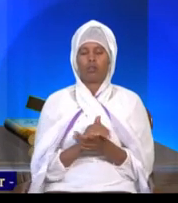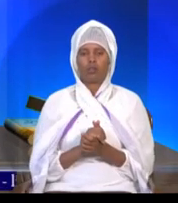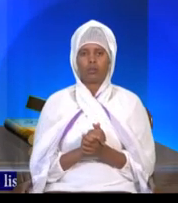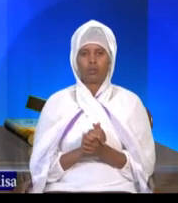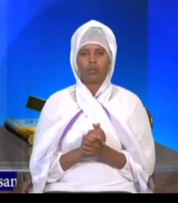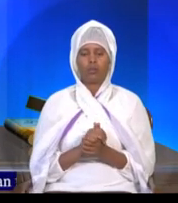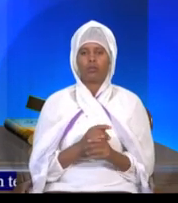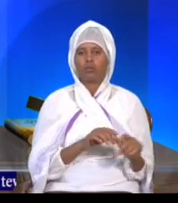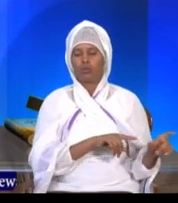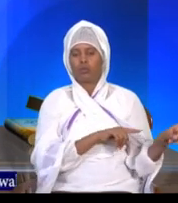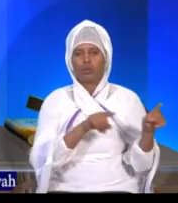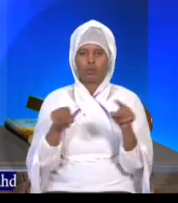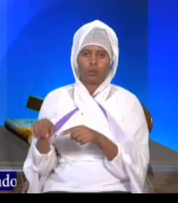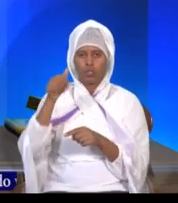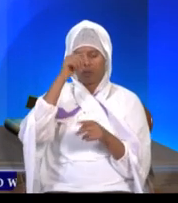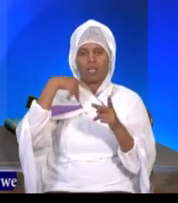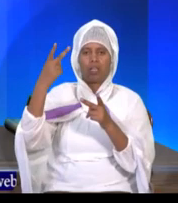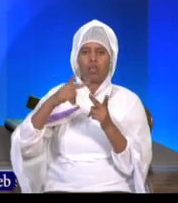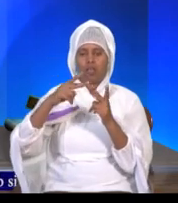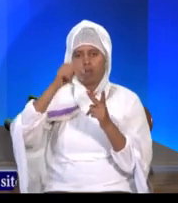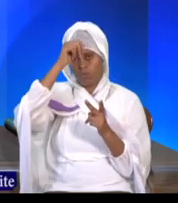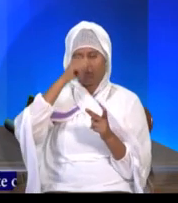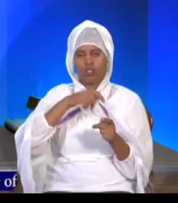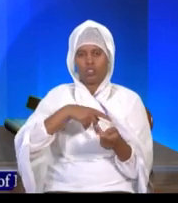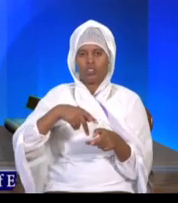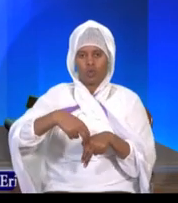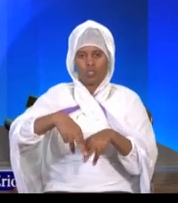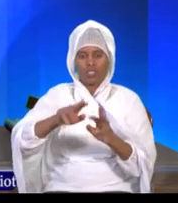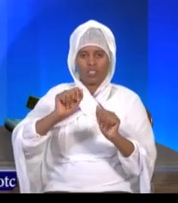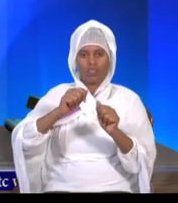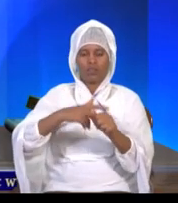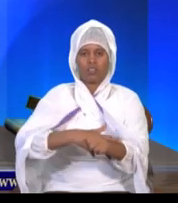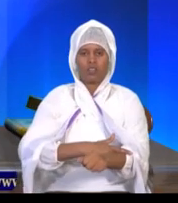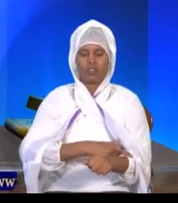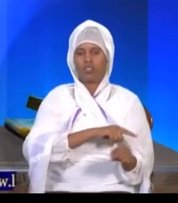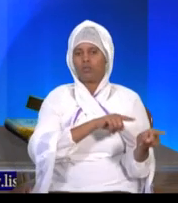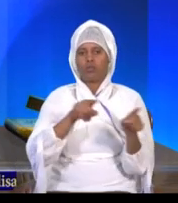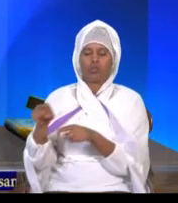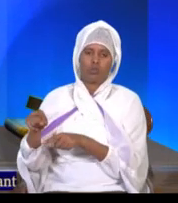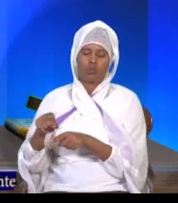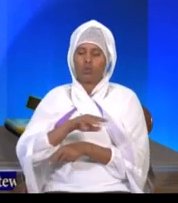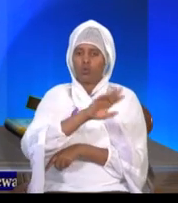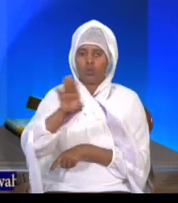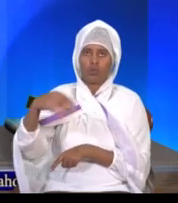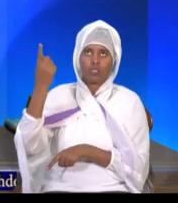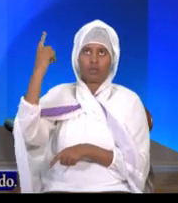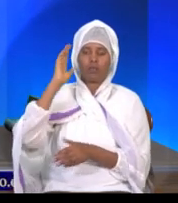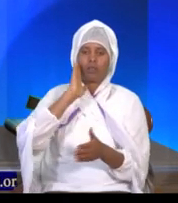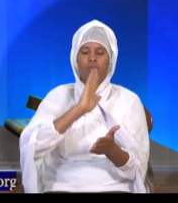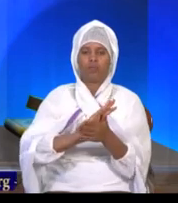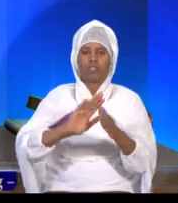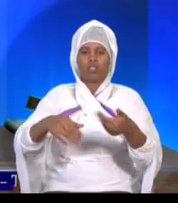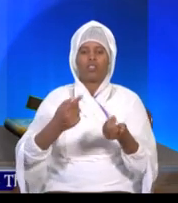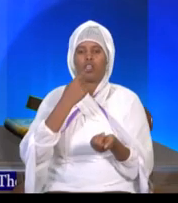ኢሎም መፂኦም እቲ ታሪክ ኩሉ ሰምዕዎ እግዚኣብሔር ኣምላኽ ድማ ንብዘሎ ሓጢኣትካ ይቕረ